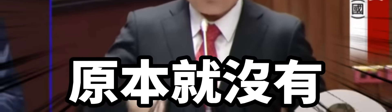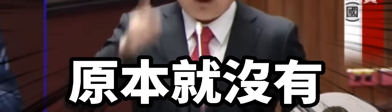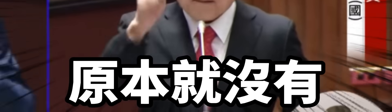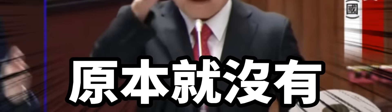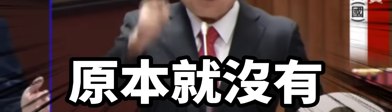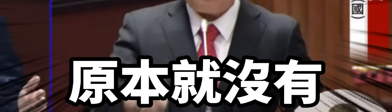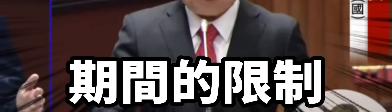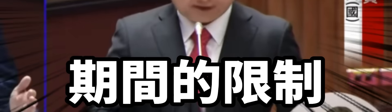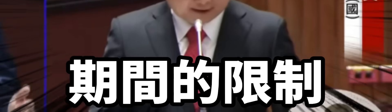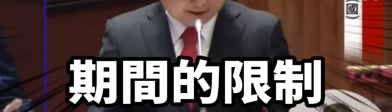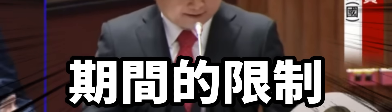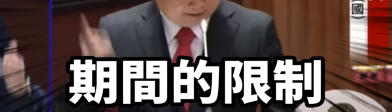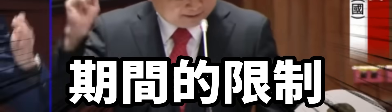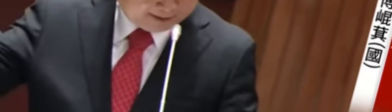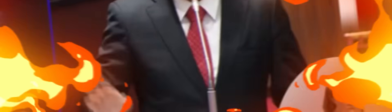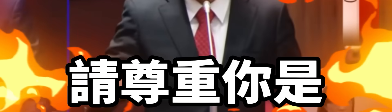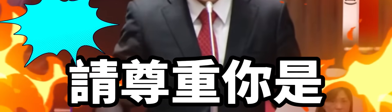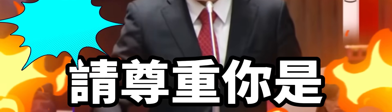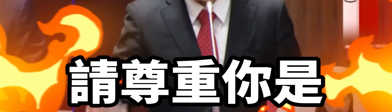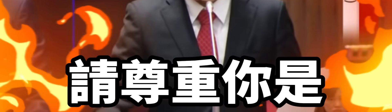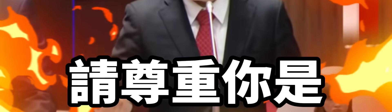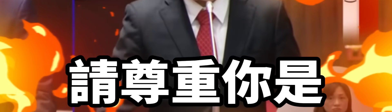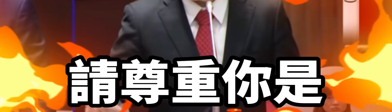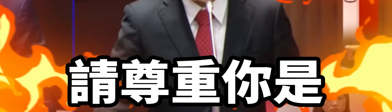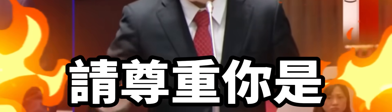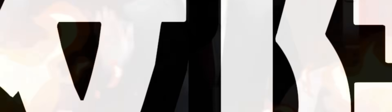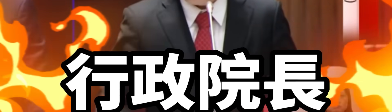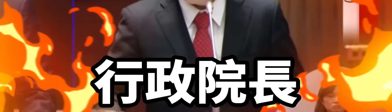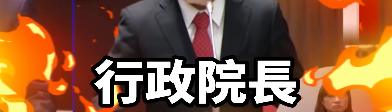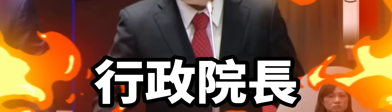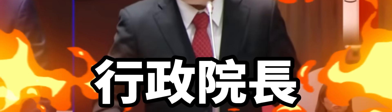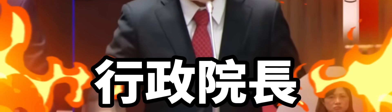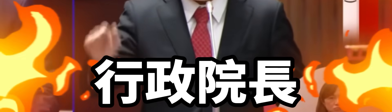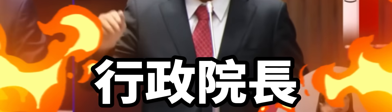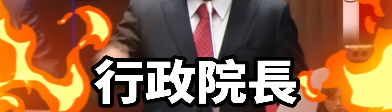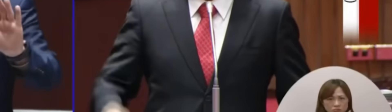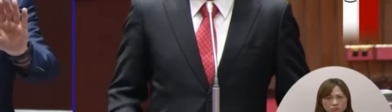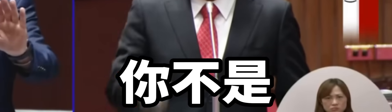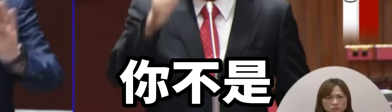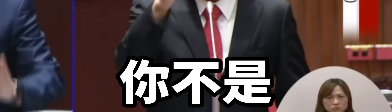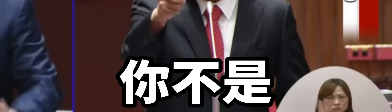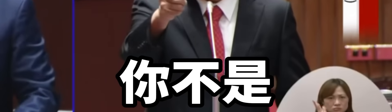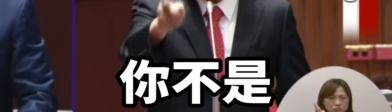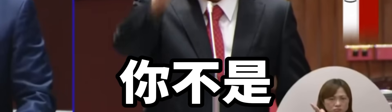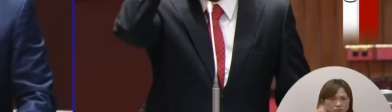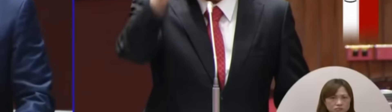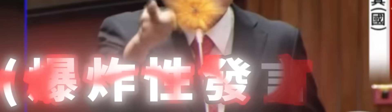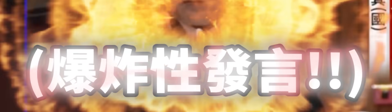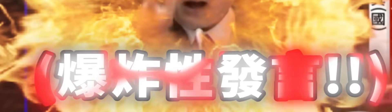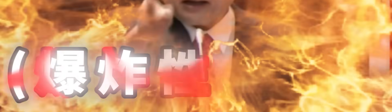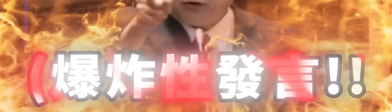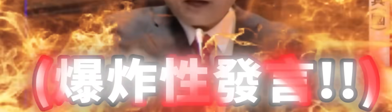道， 只在 原本就没有期间的限制， 却没有， 请尊重你是行政院长， 不 你不是。